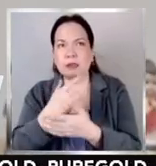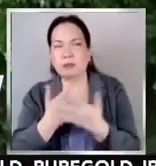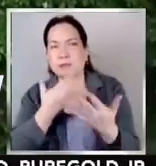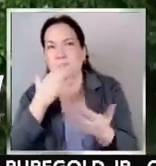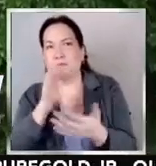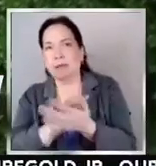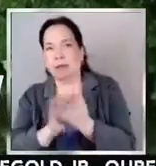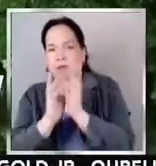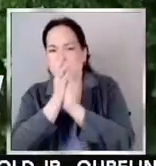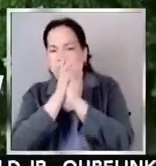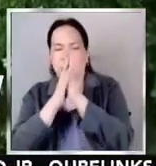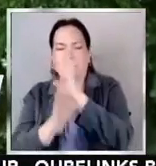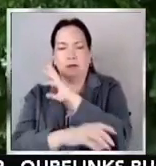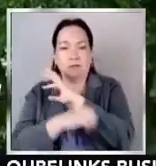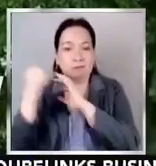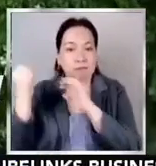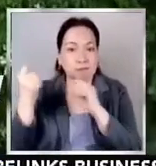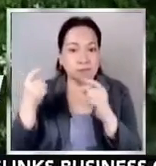tao.